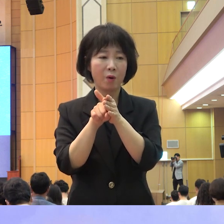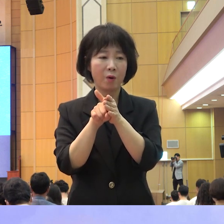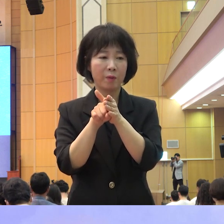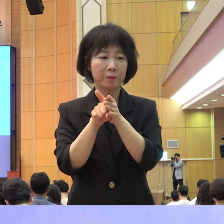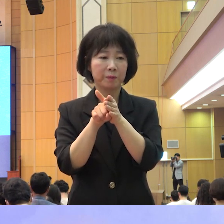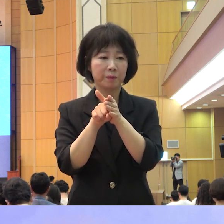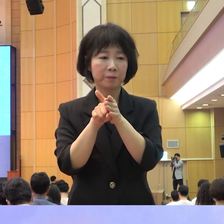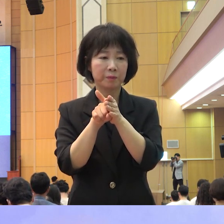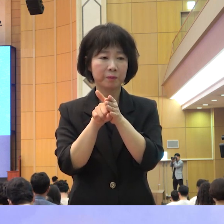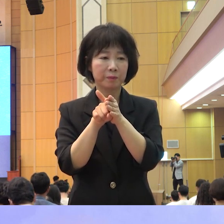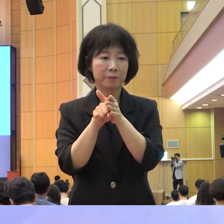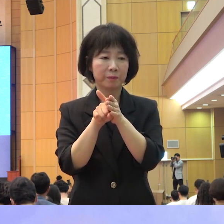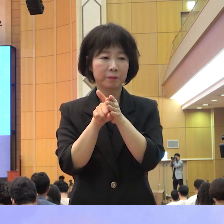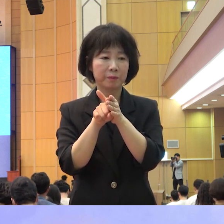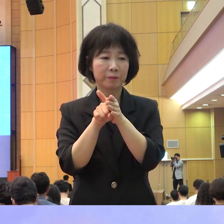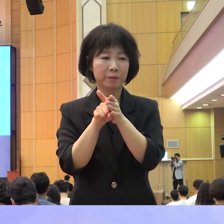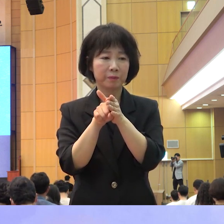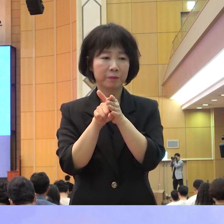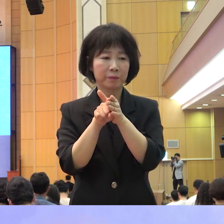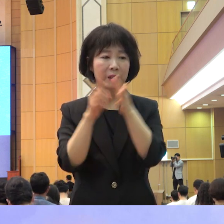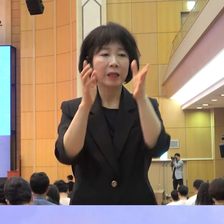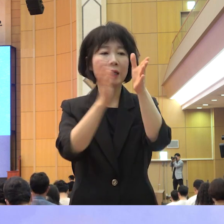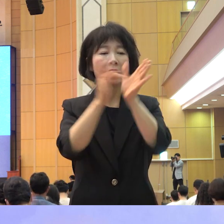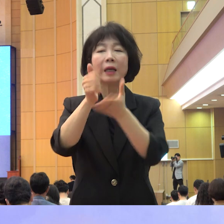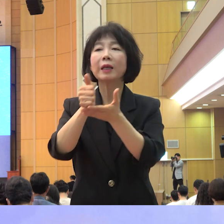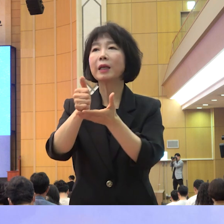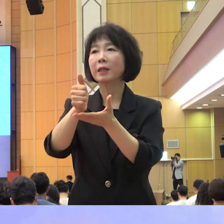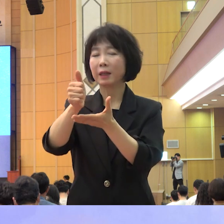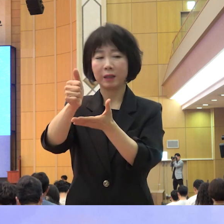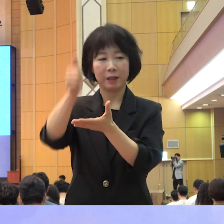한 부분이 되어서 예수님의